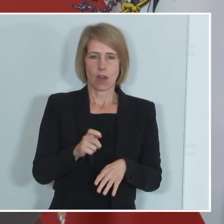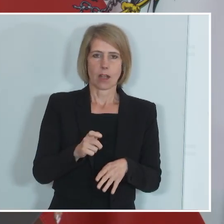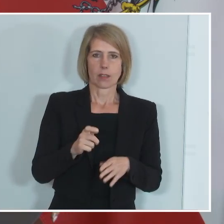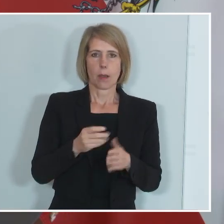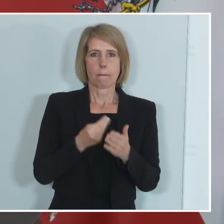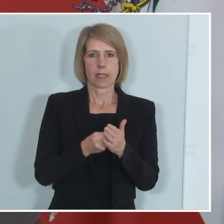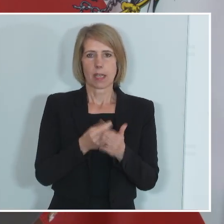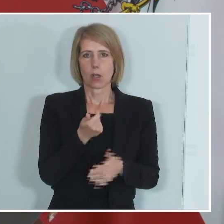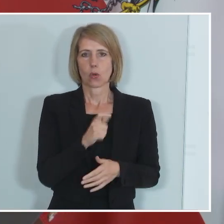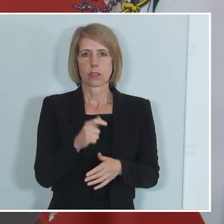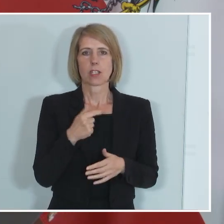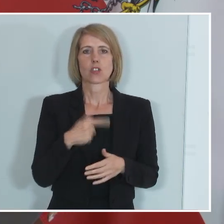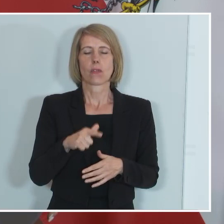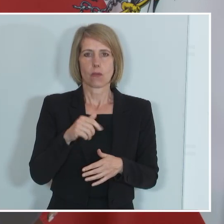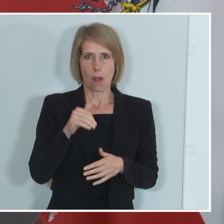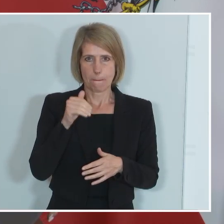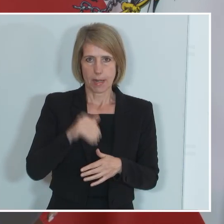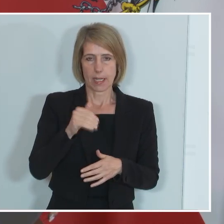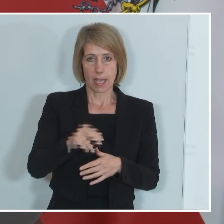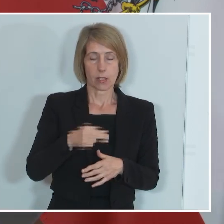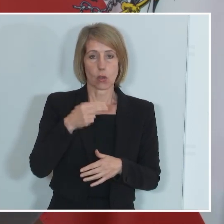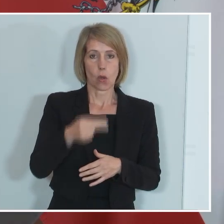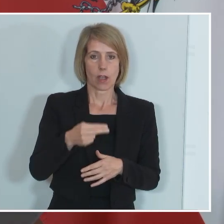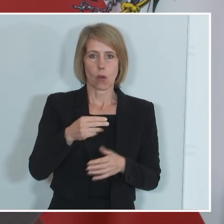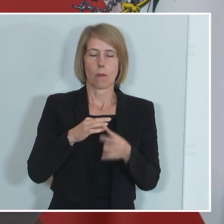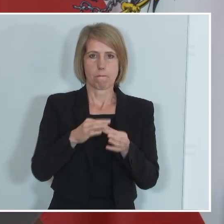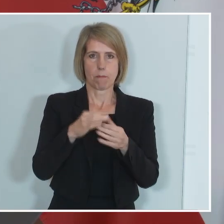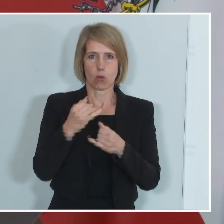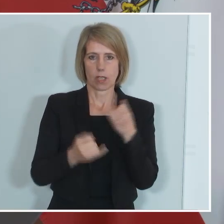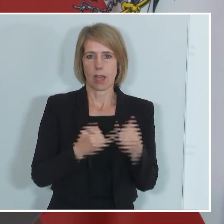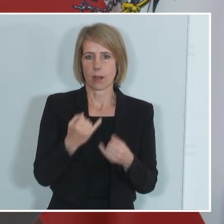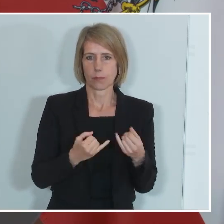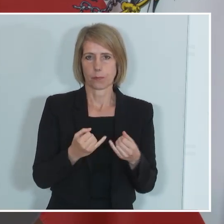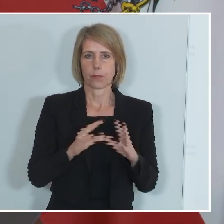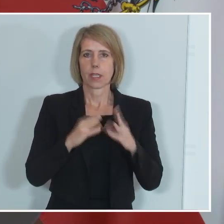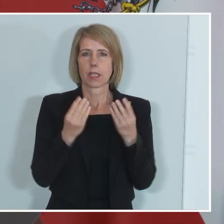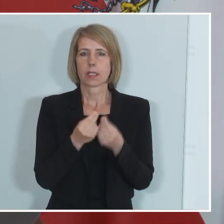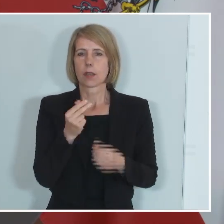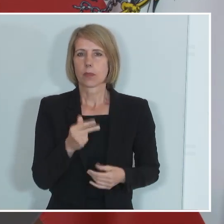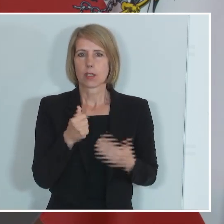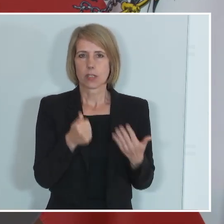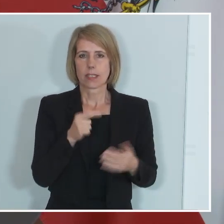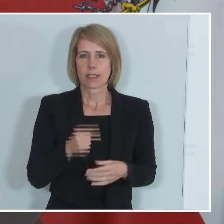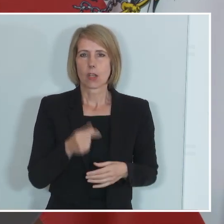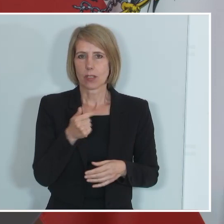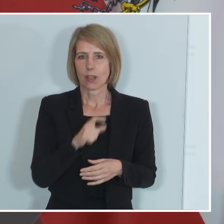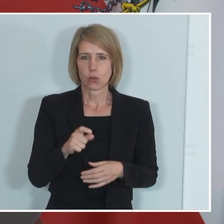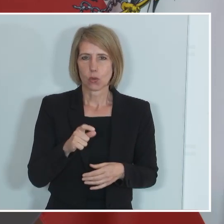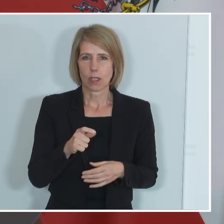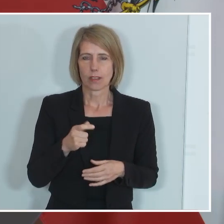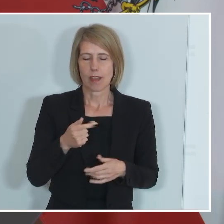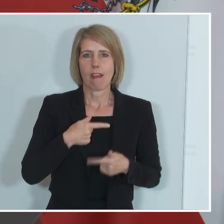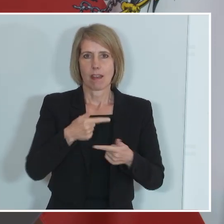Betrag von 112 Milliarden Euro pro Jahr. Insgesamt sind es 63.100 österreichische